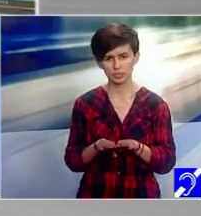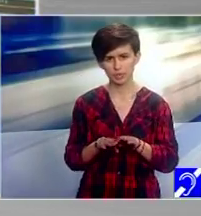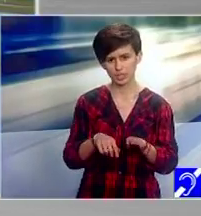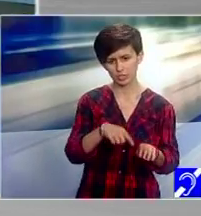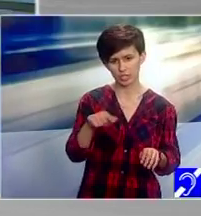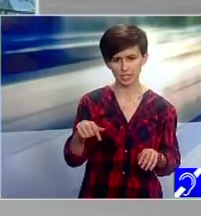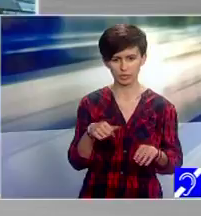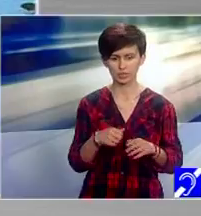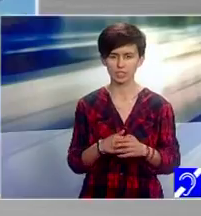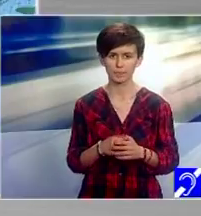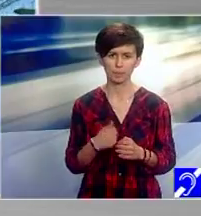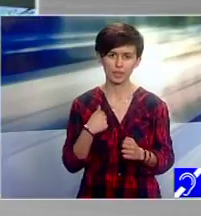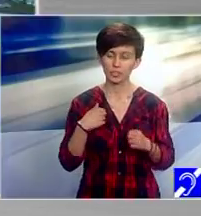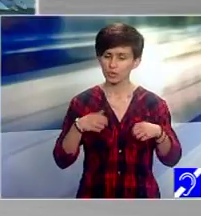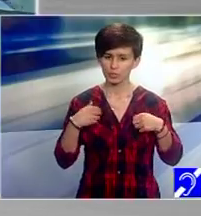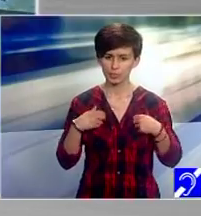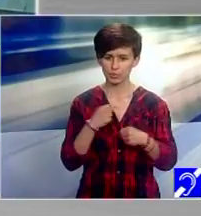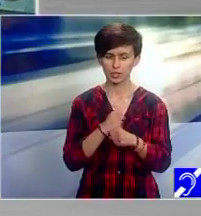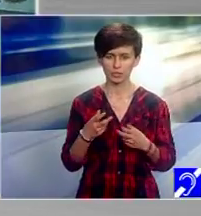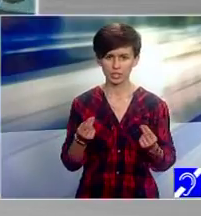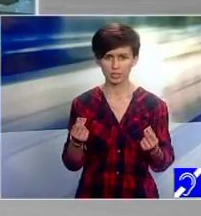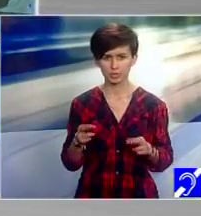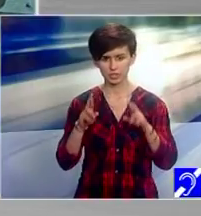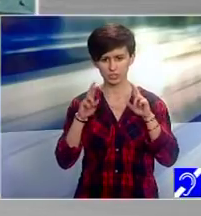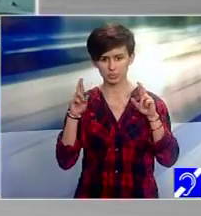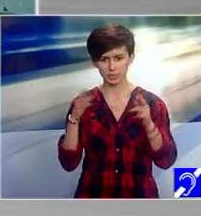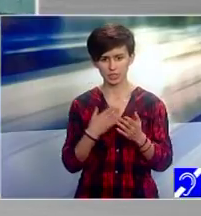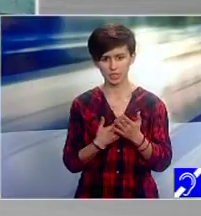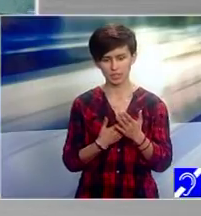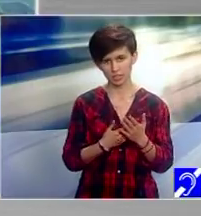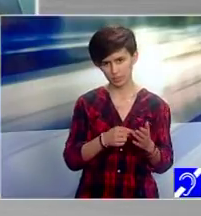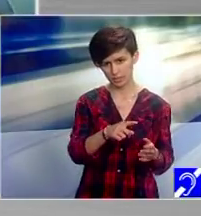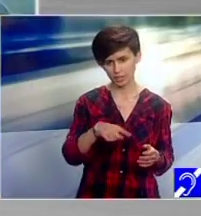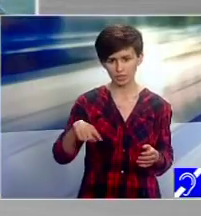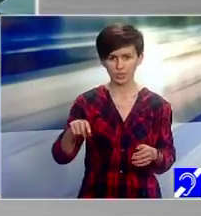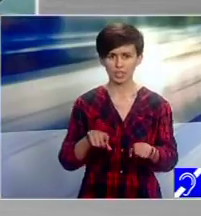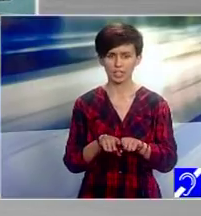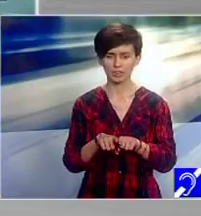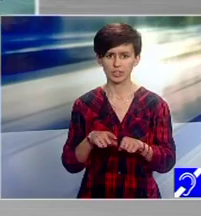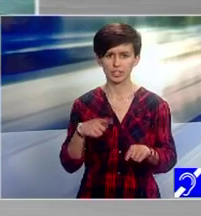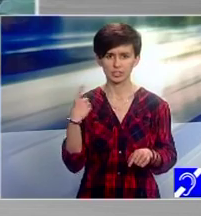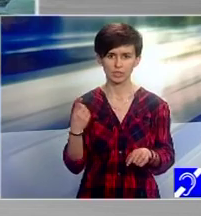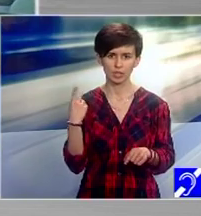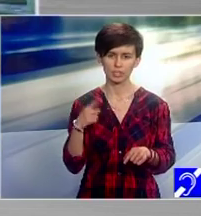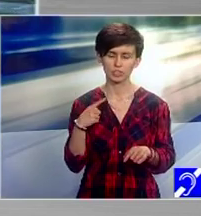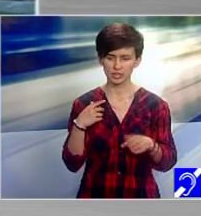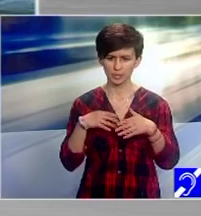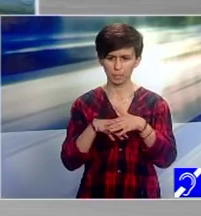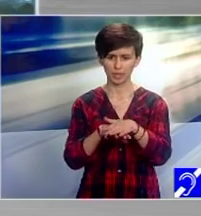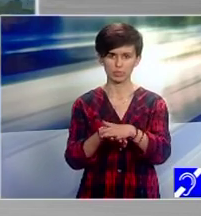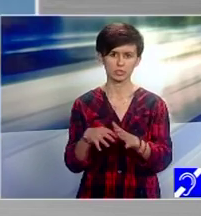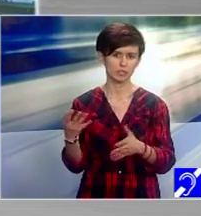din Cluj-Napoca. Ceea ce pe mine mă bucură foarte mult și sper că și pe dumneavoastră este faptul că orașul nostru este un oraș inclusiv în care nu